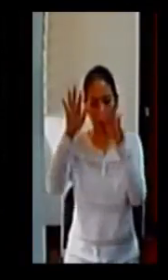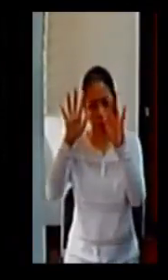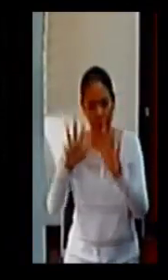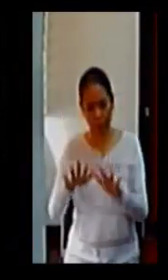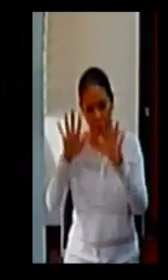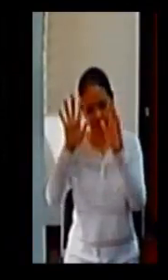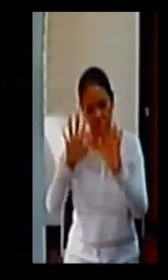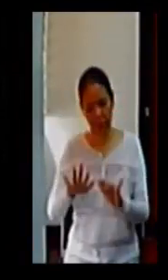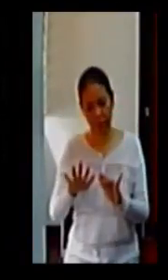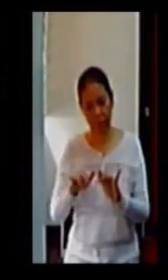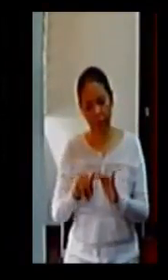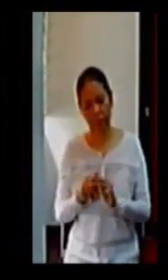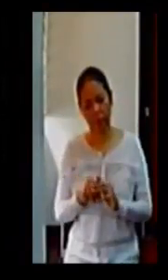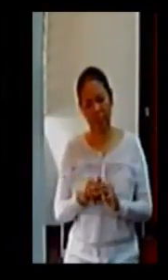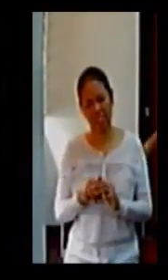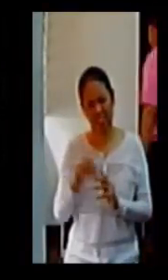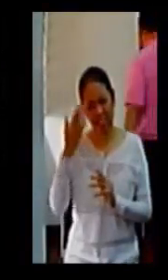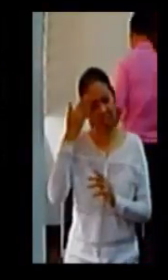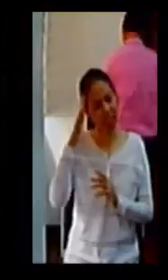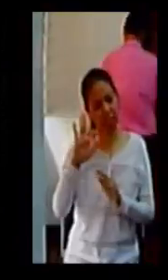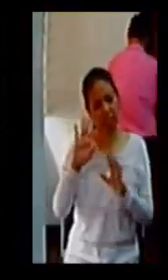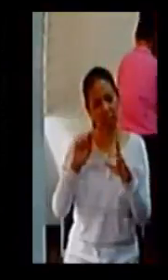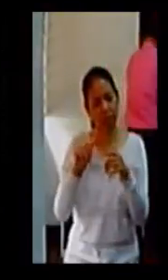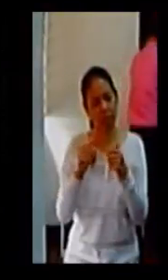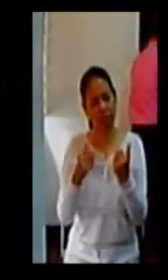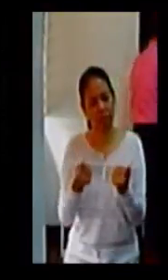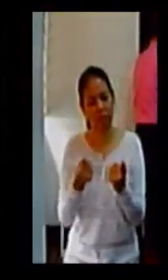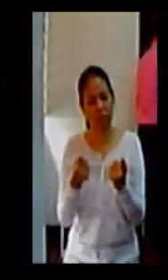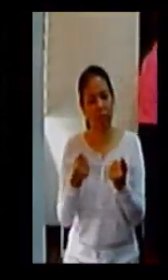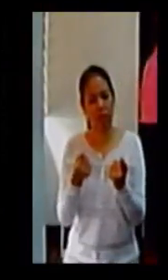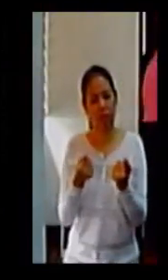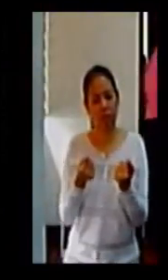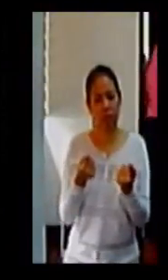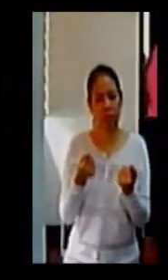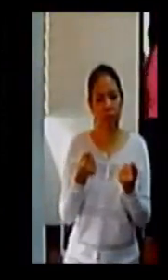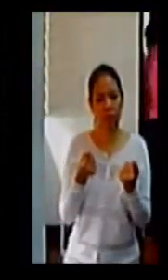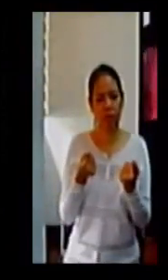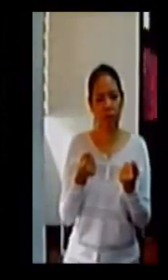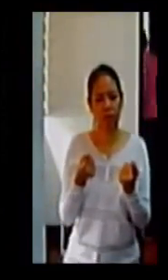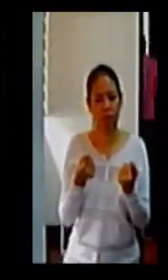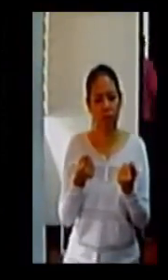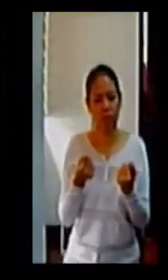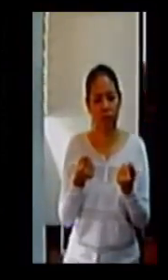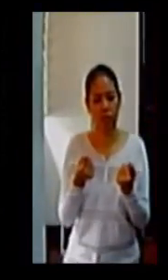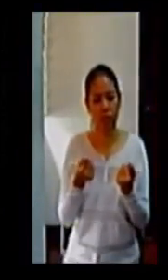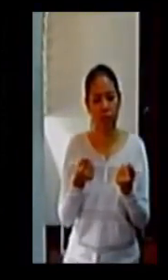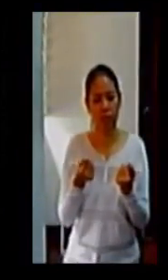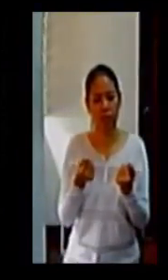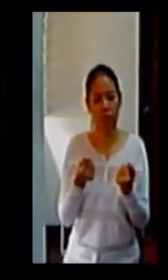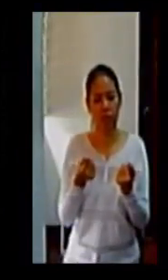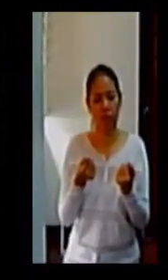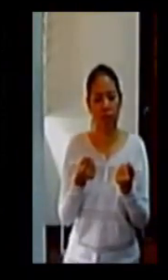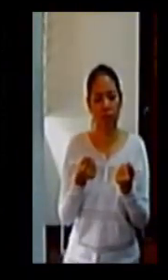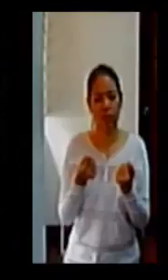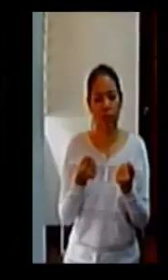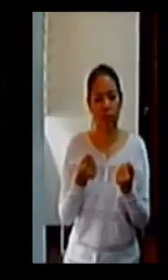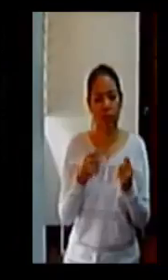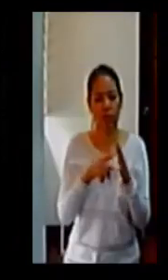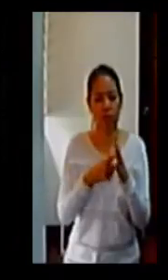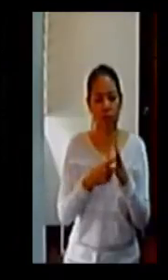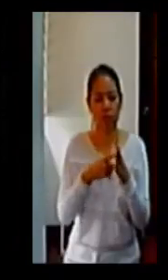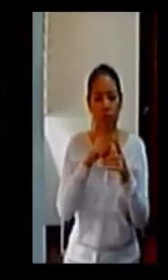maulan, so hindi ninyo alam kung paano ipa-plot yung time na magtatanim kayo.